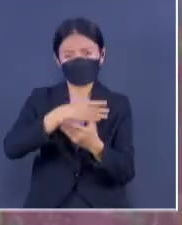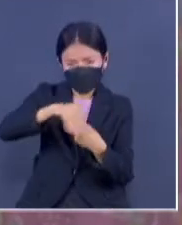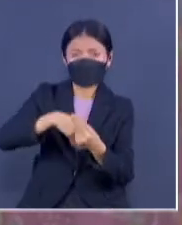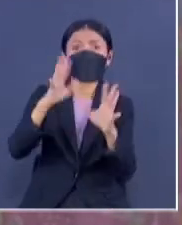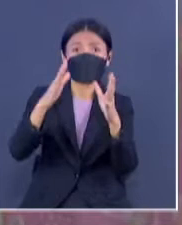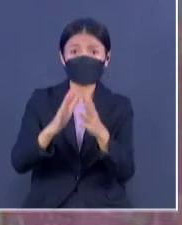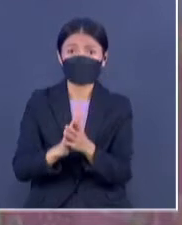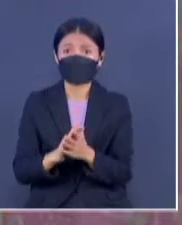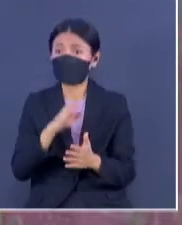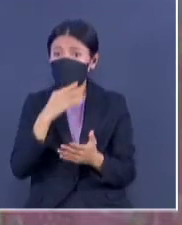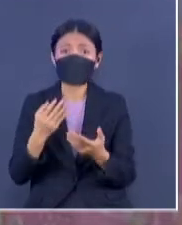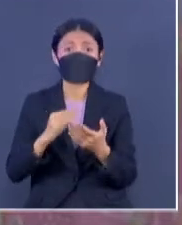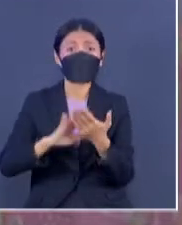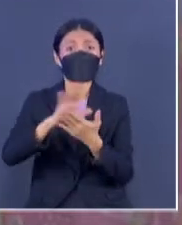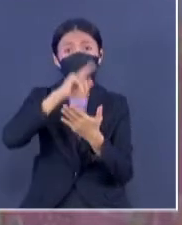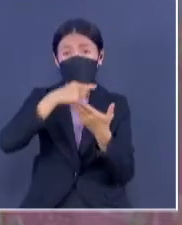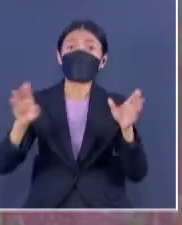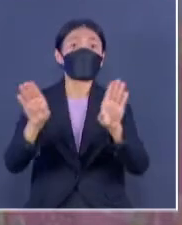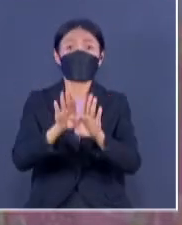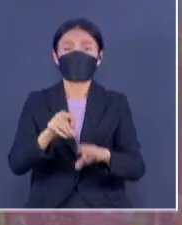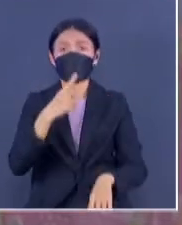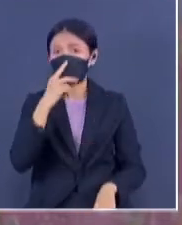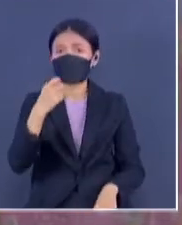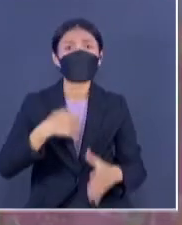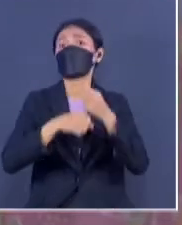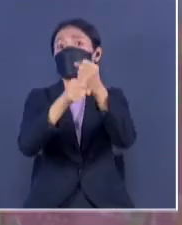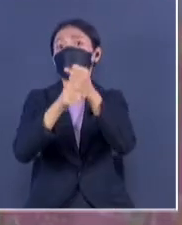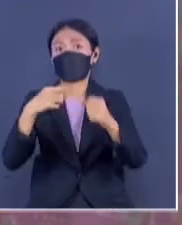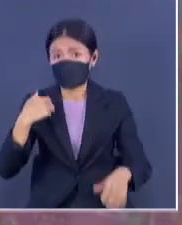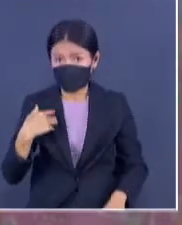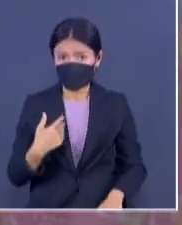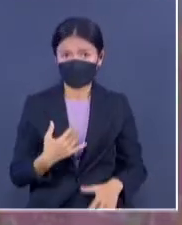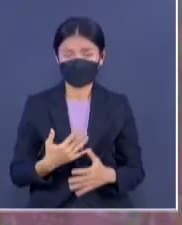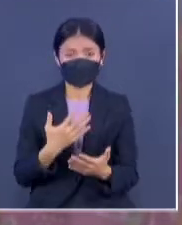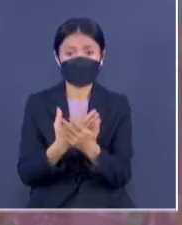ากลัวอดตายเงินจะซื้อนมลูกยังไม่มีเลย